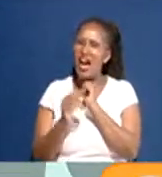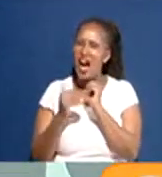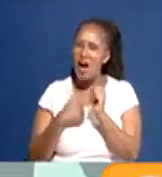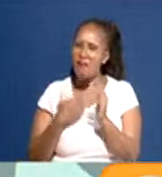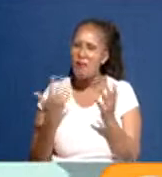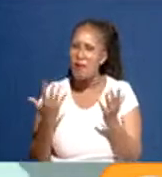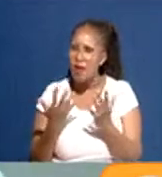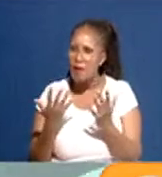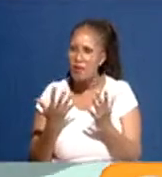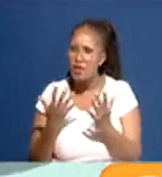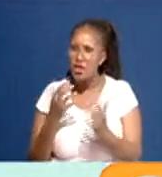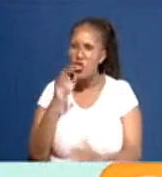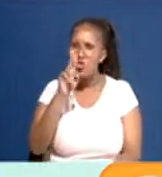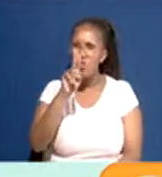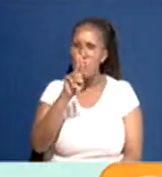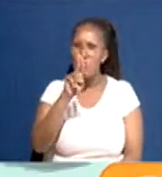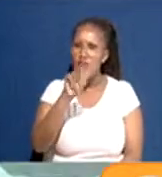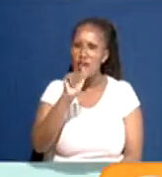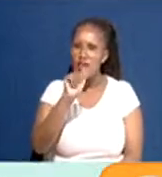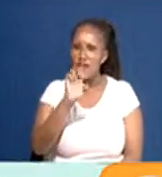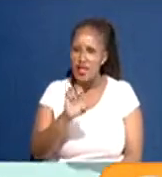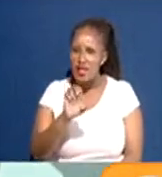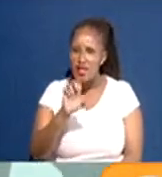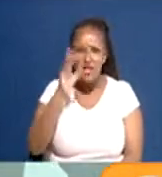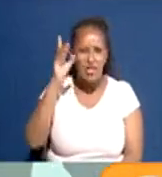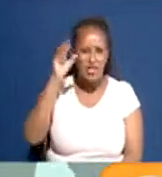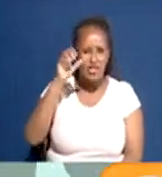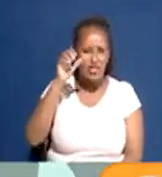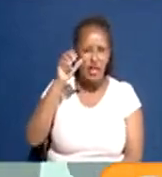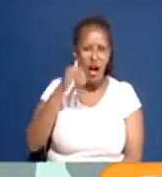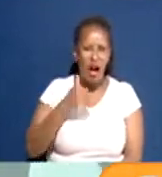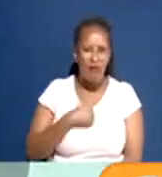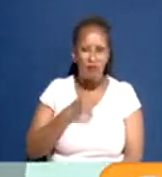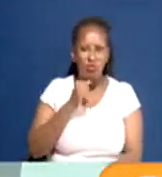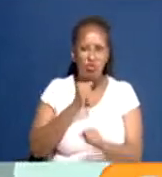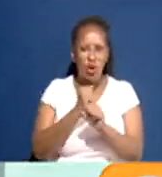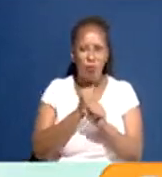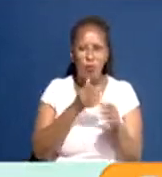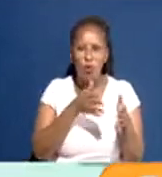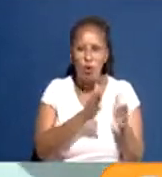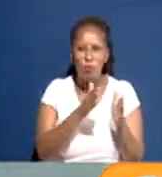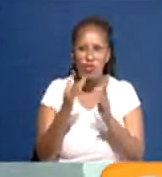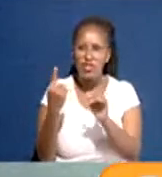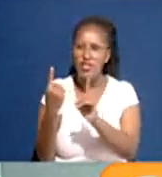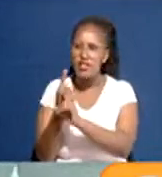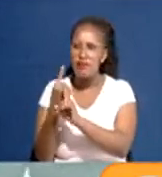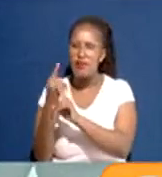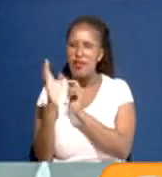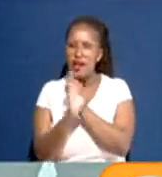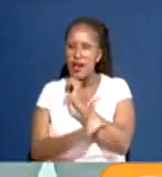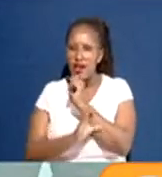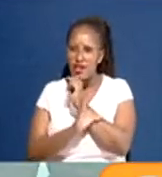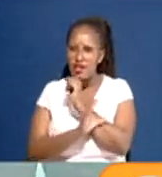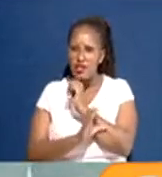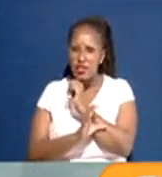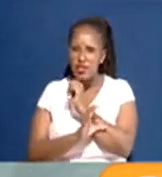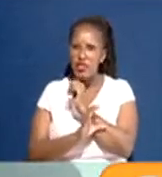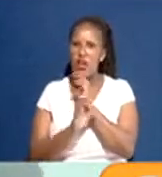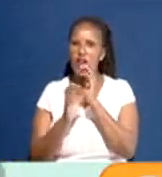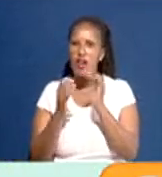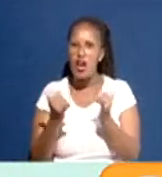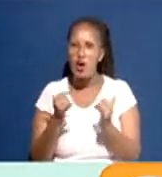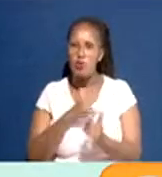ajira UAE, Saudi, tuko na nafasi za ajira katika sehemu tofauti. Tuna